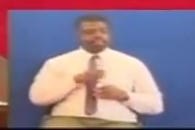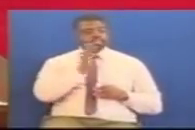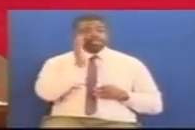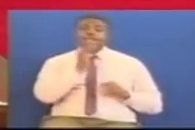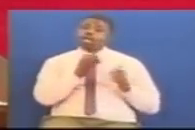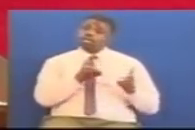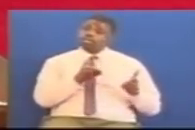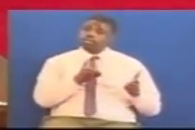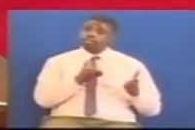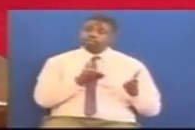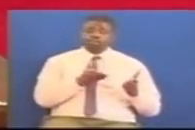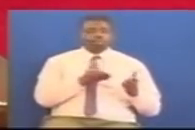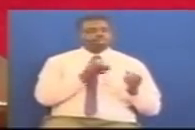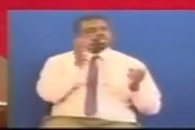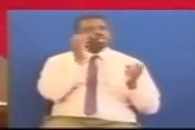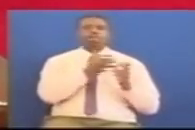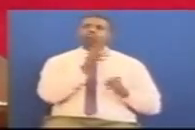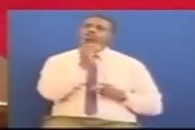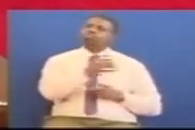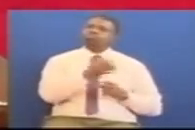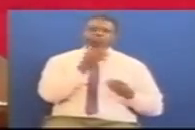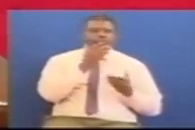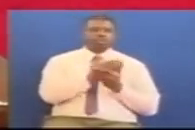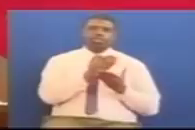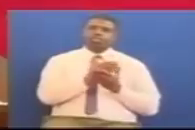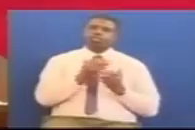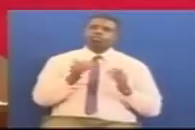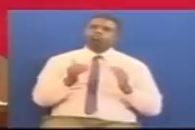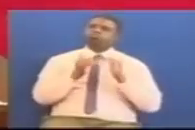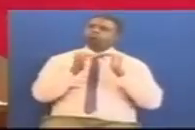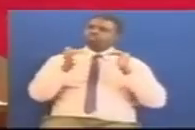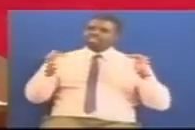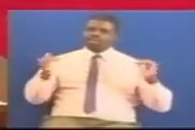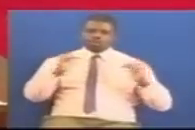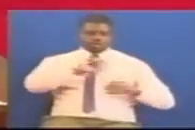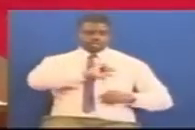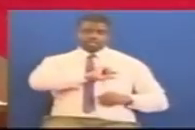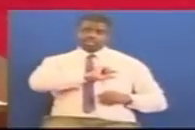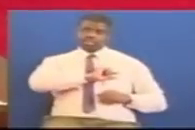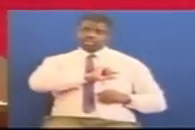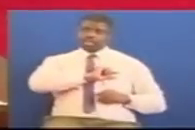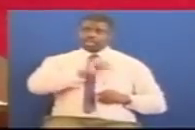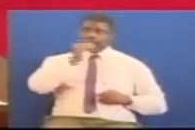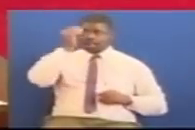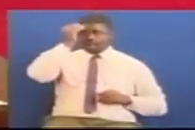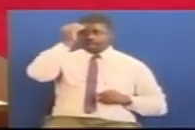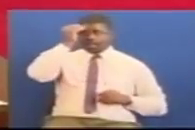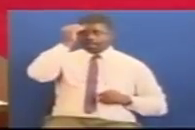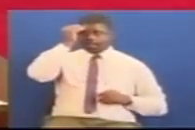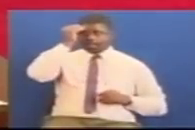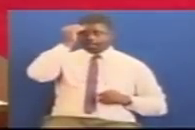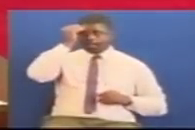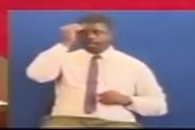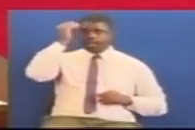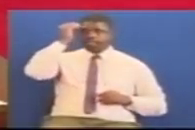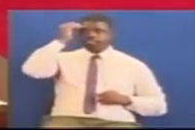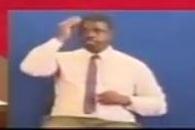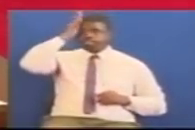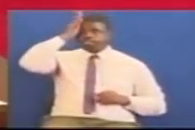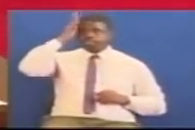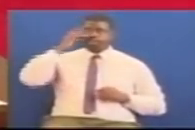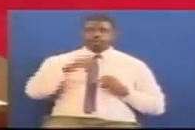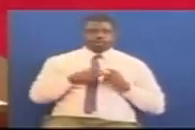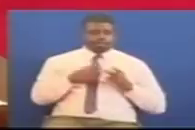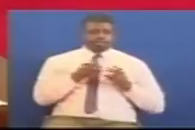kuwa na usawa kuwa usawa wa kijinsia katika elimu na mafunzo unazingatiwa. Aidha, serikali inatambua